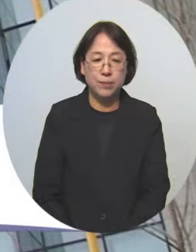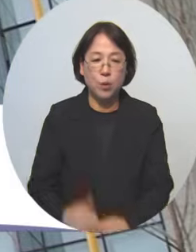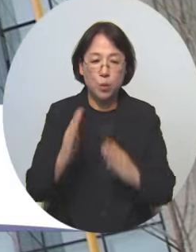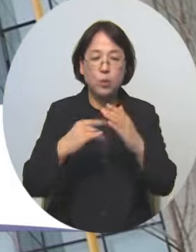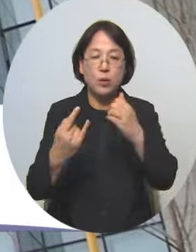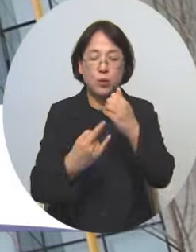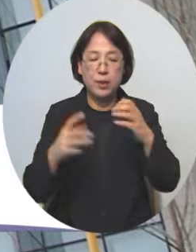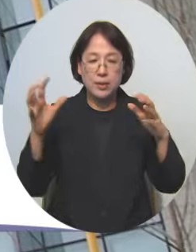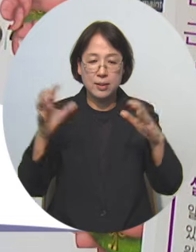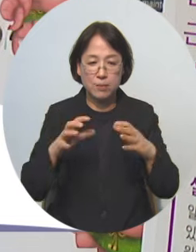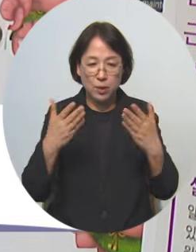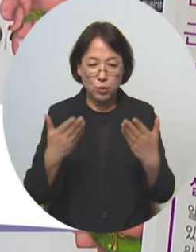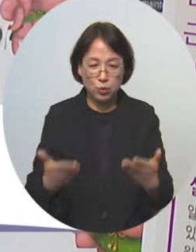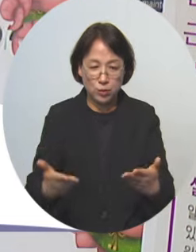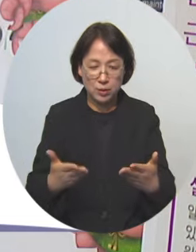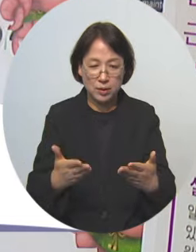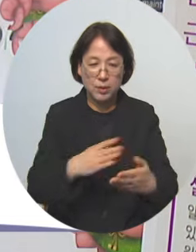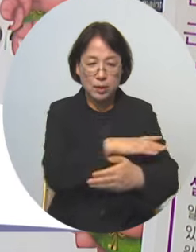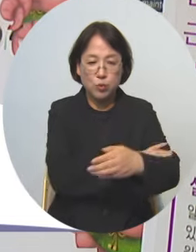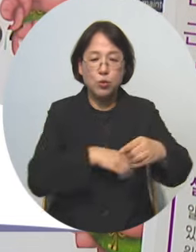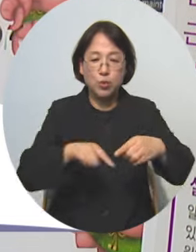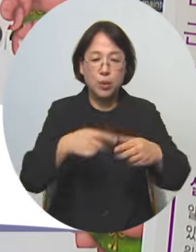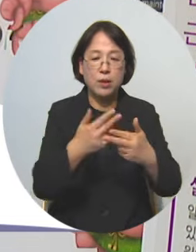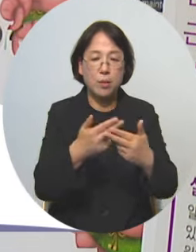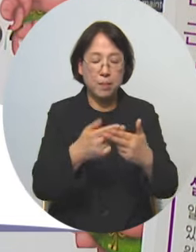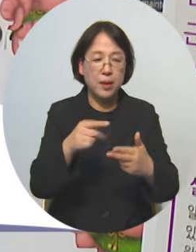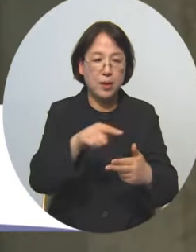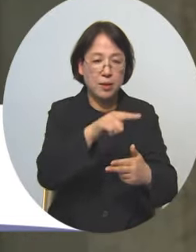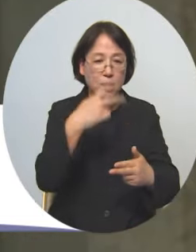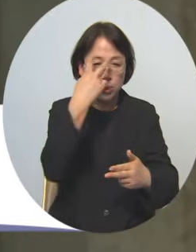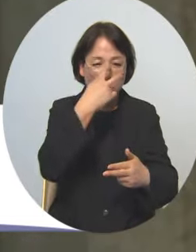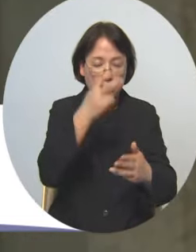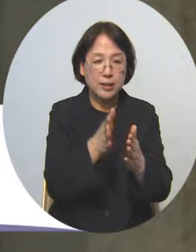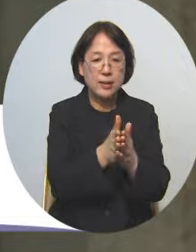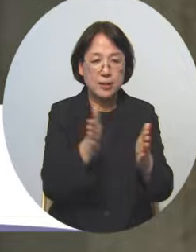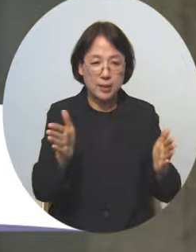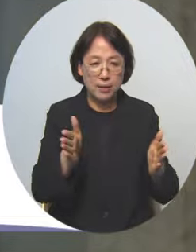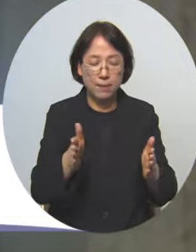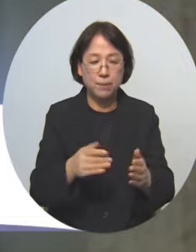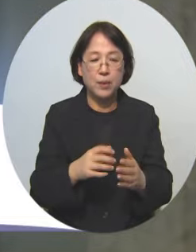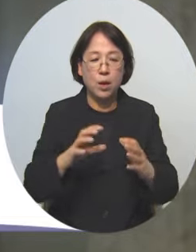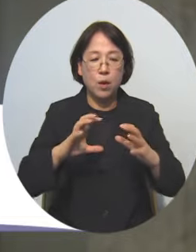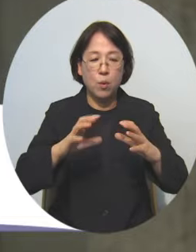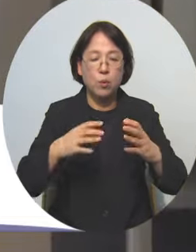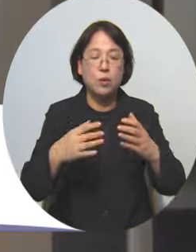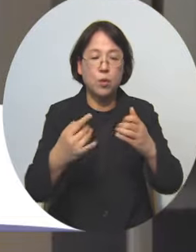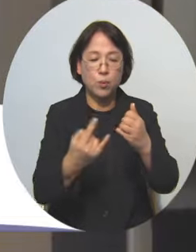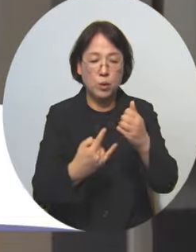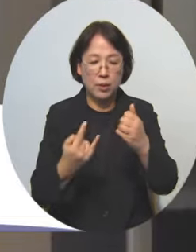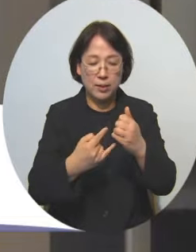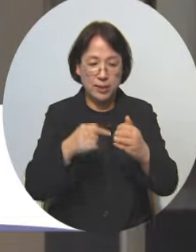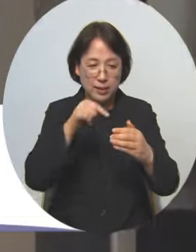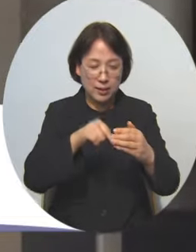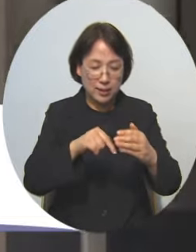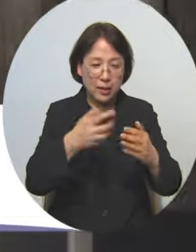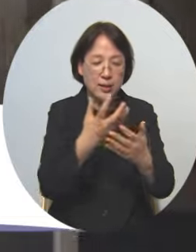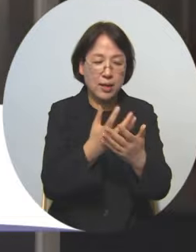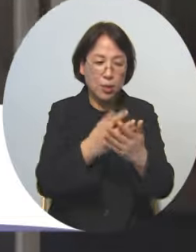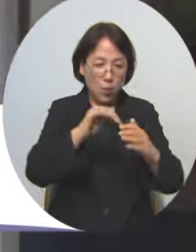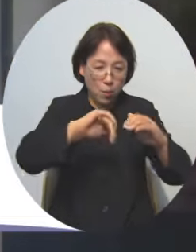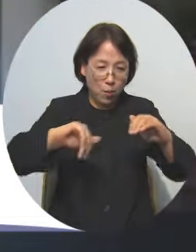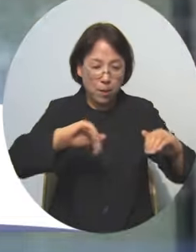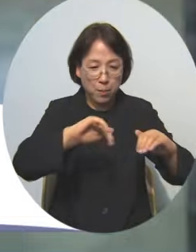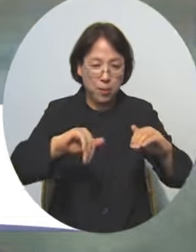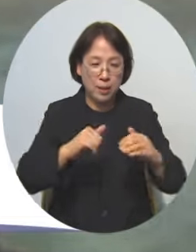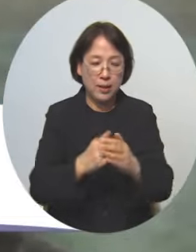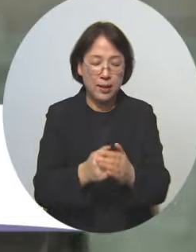공정위가 집단 휴진을 주도한 의협을 대상으로 현장 조사에 착수했습니다. 공정위는 내부 자료를 확보해 의협이 구성원들에게